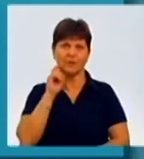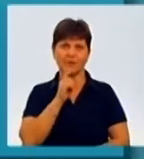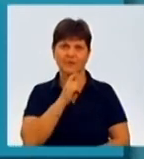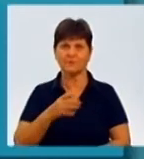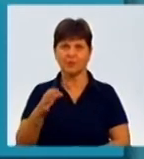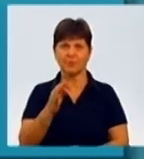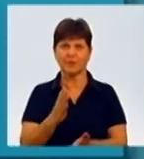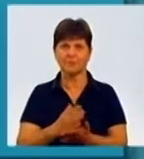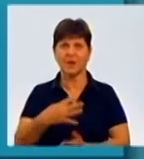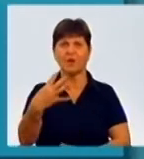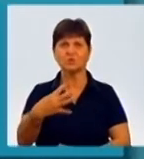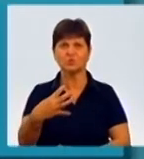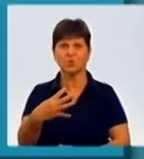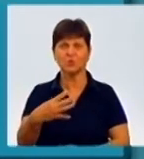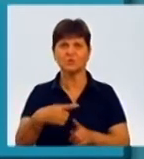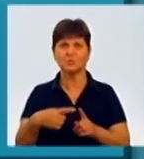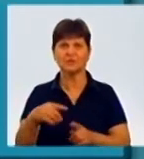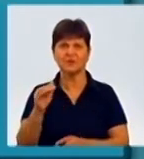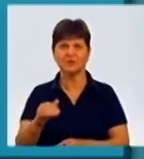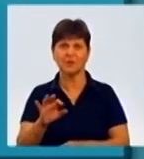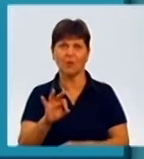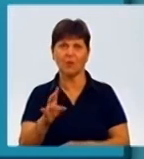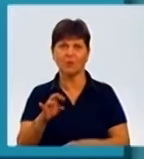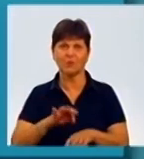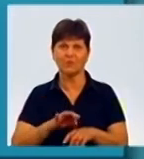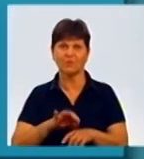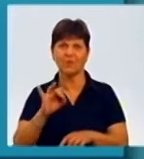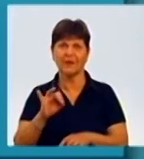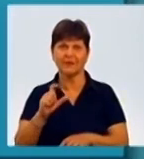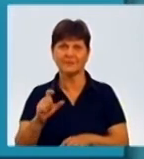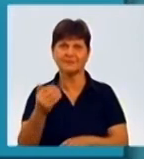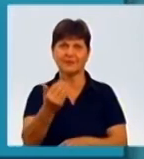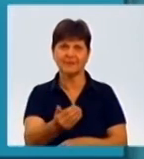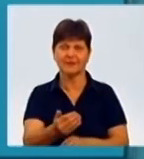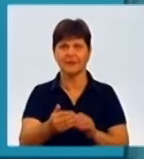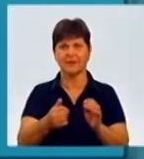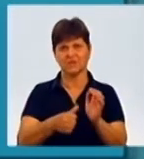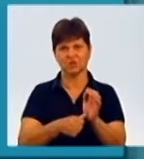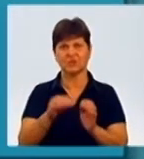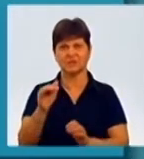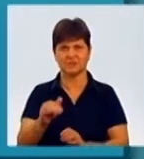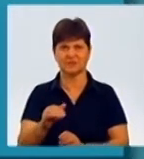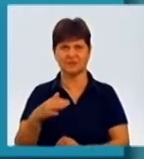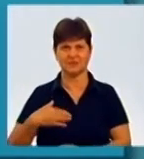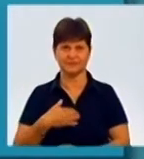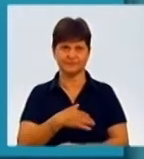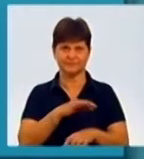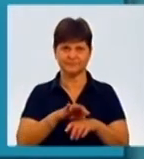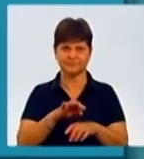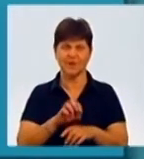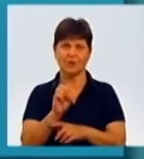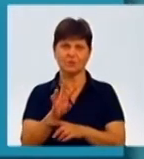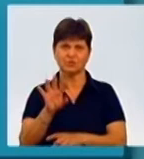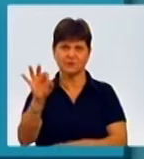майже 40,5 тисячі онкохворих. Із них хворих на рак молочної залози майже 6 тисяч, а це 14%